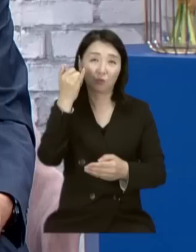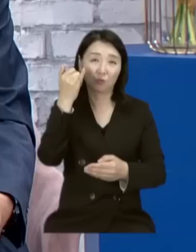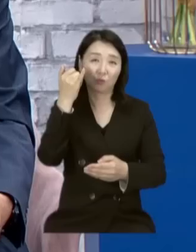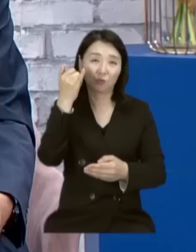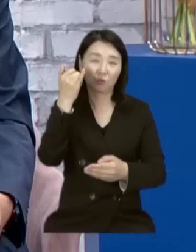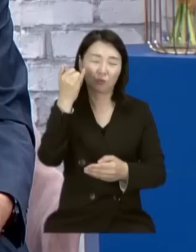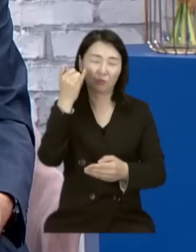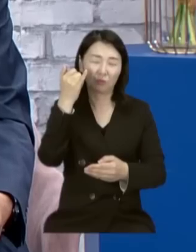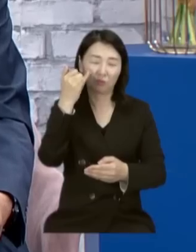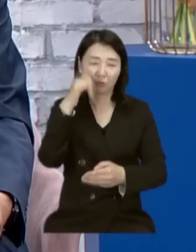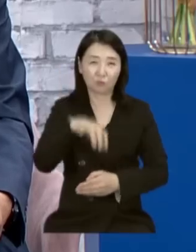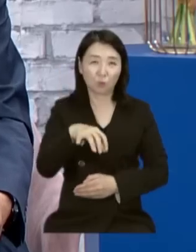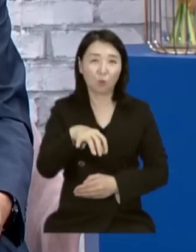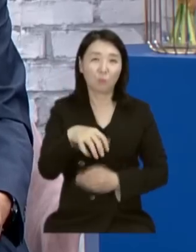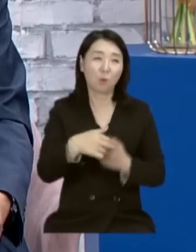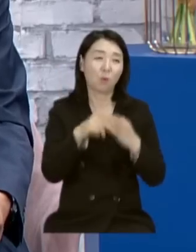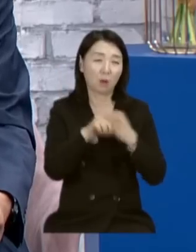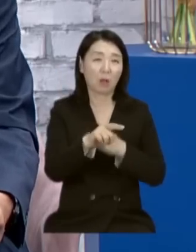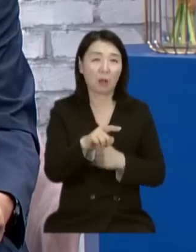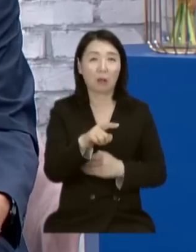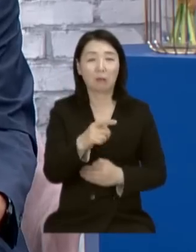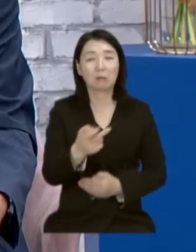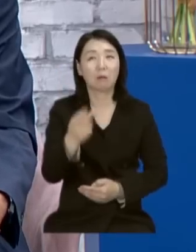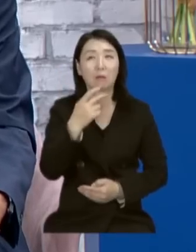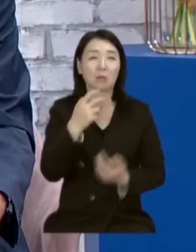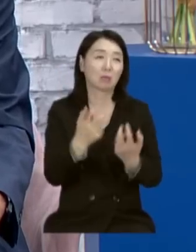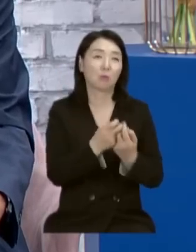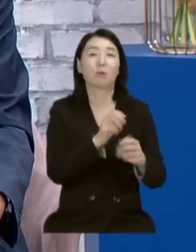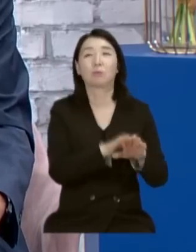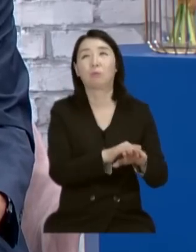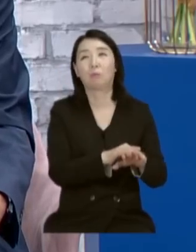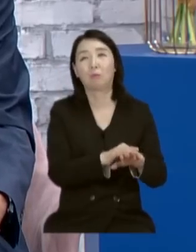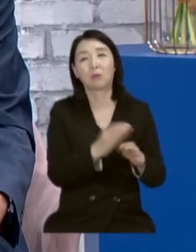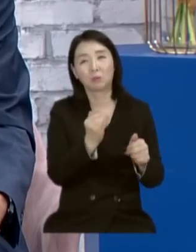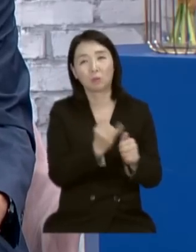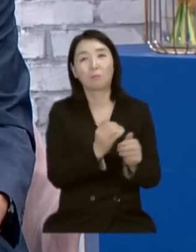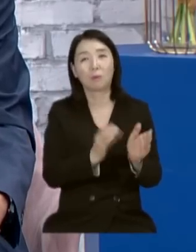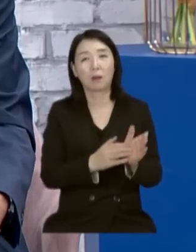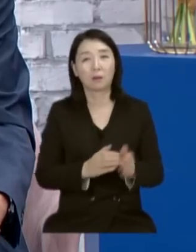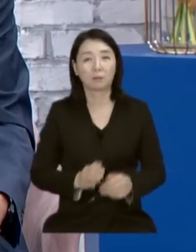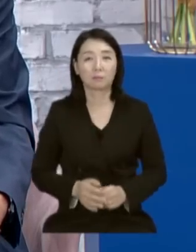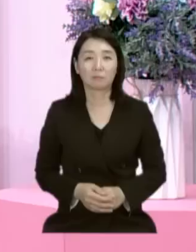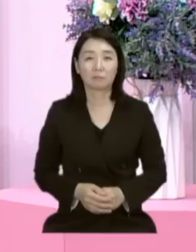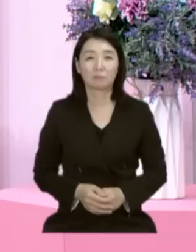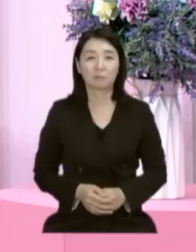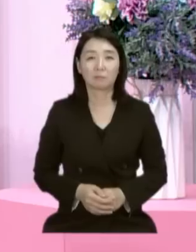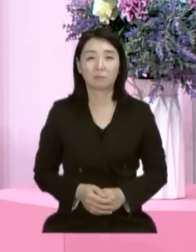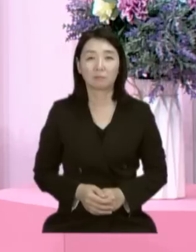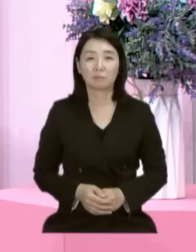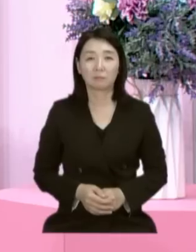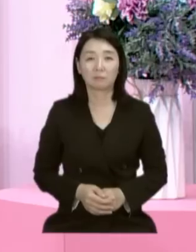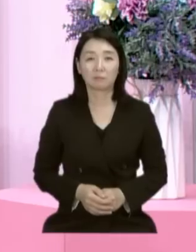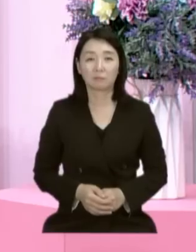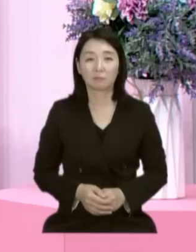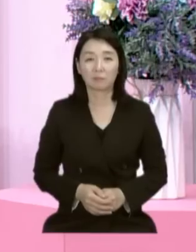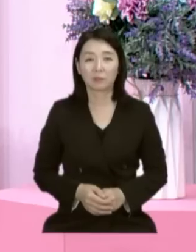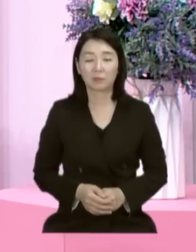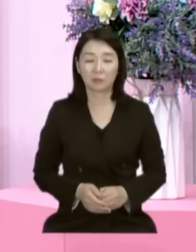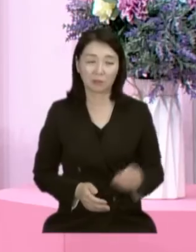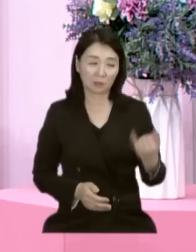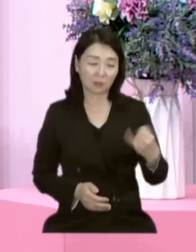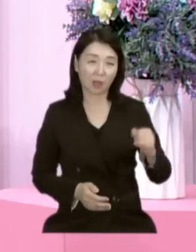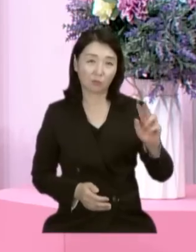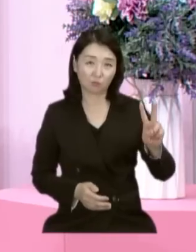냉장고에 계시더라고요. 결혼은 하셨어요? 형님? 결혼을 하셨죠. 어머나. 결혼해가지고 그 어린